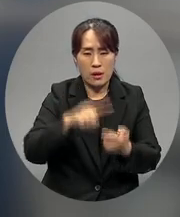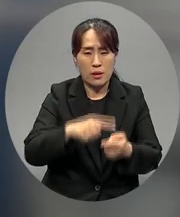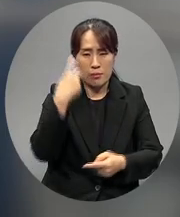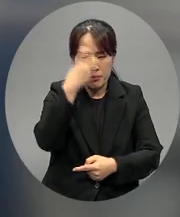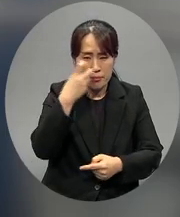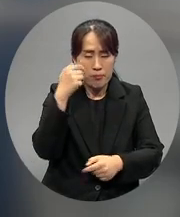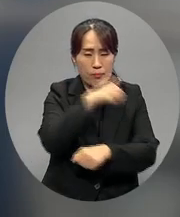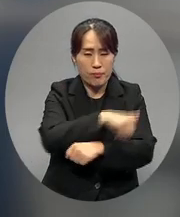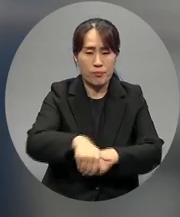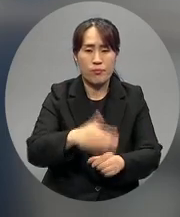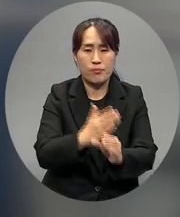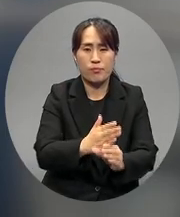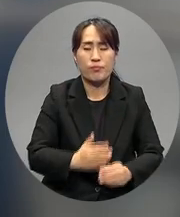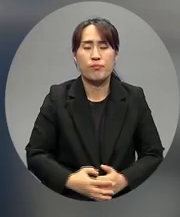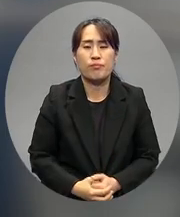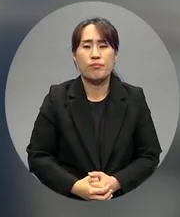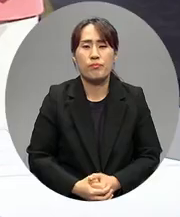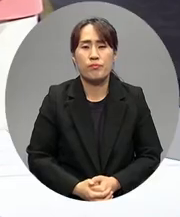있습니다.